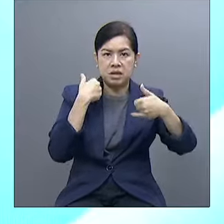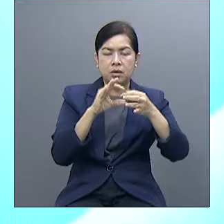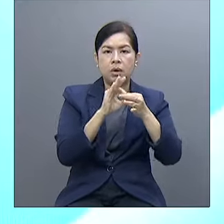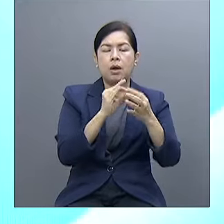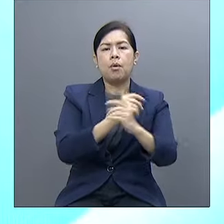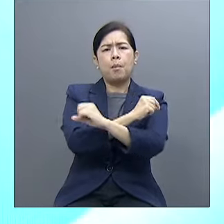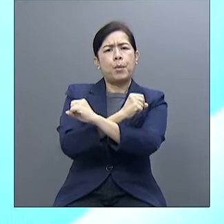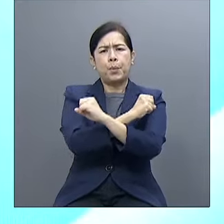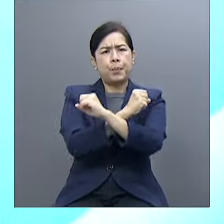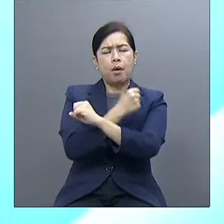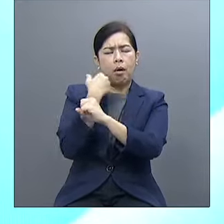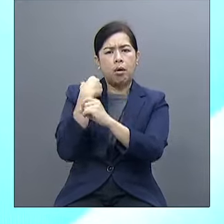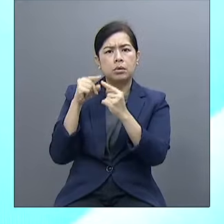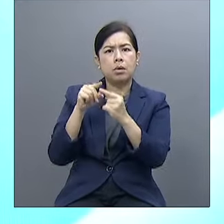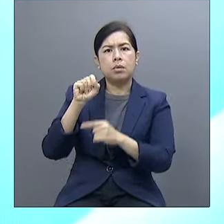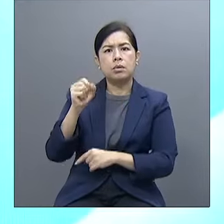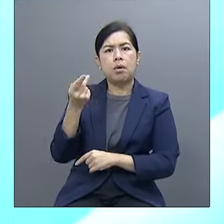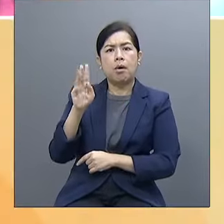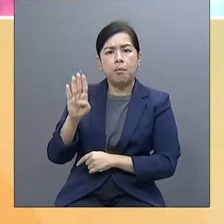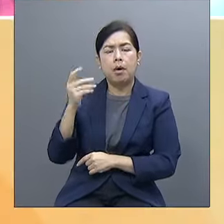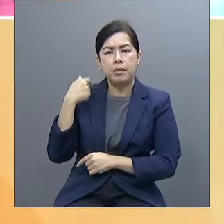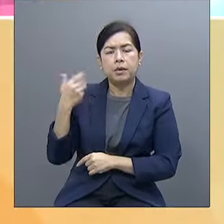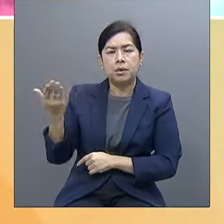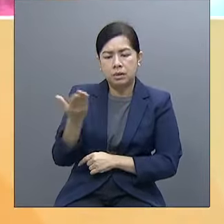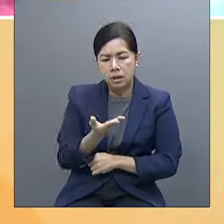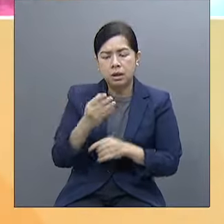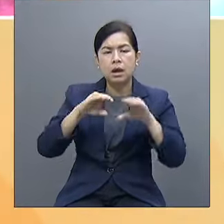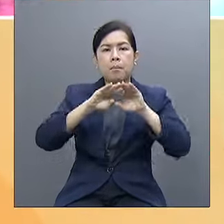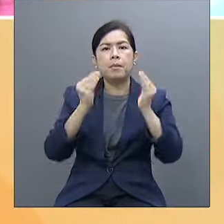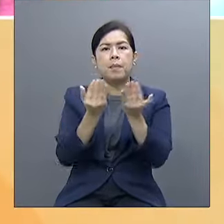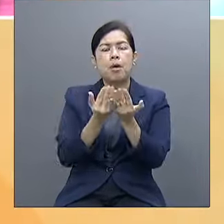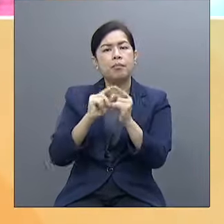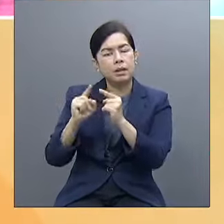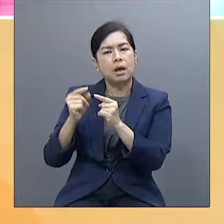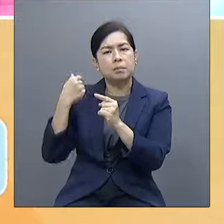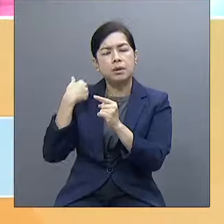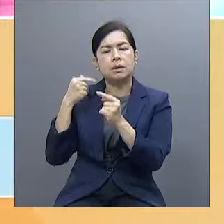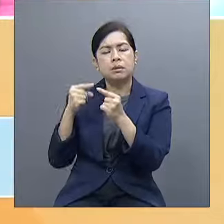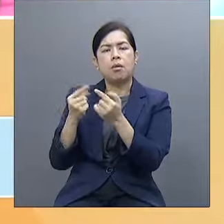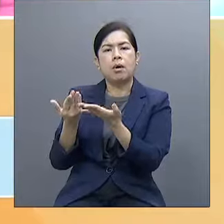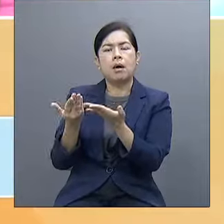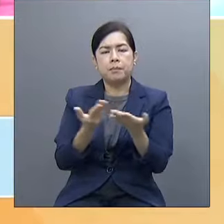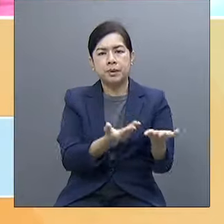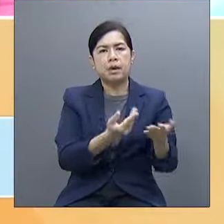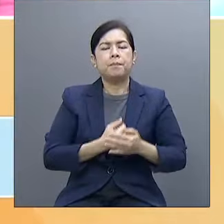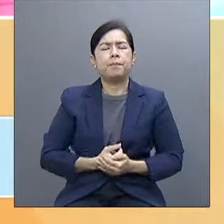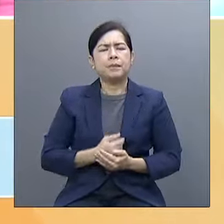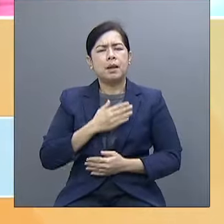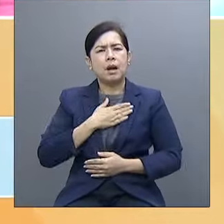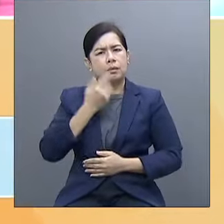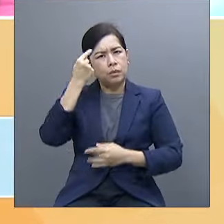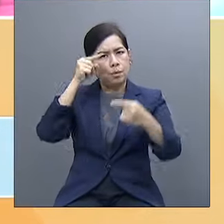องเด็กแล้วก็มาจัดกันเราเสนอ3เรื่องอันแรกก็คือเราบอกว่าให้เด็กๆเนี่ยถ้าดูในรูปน